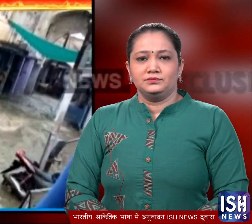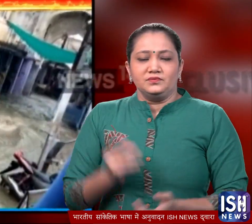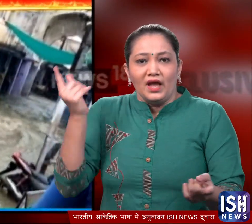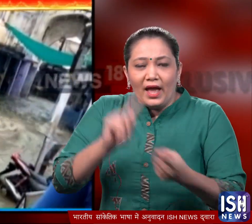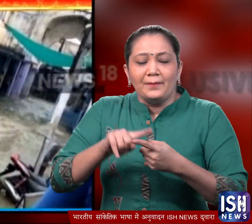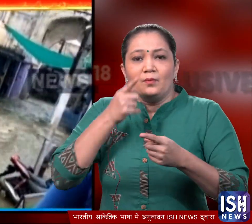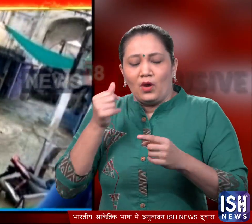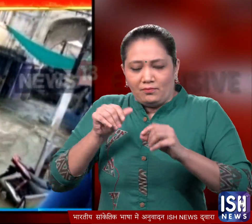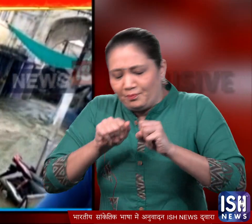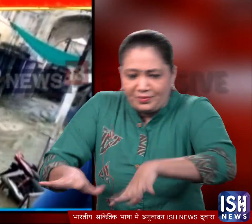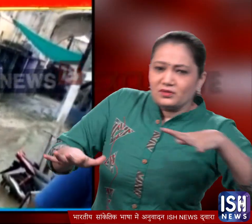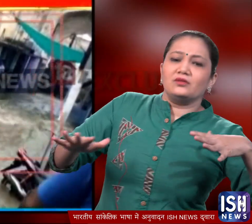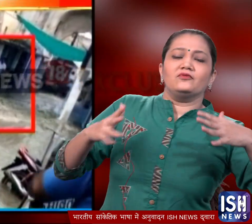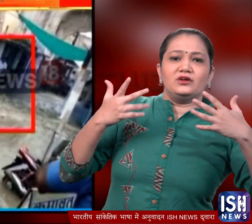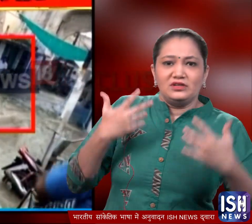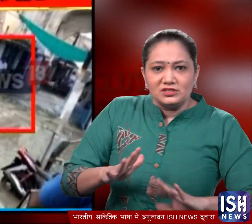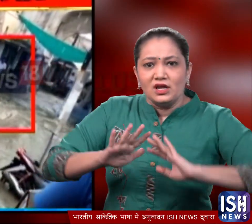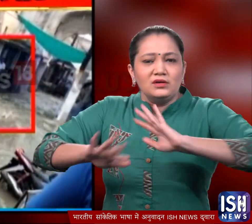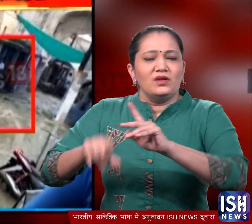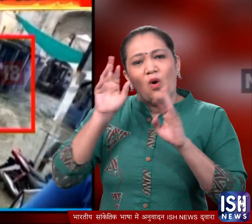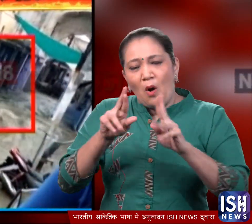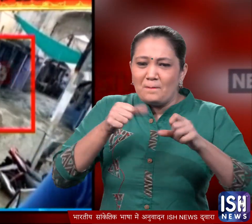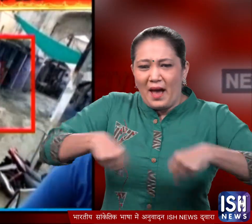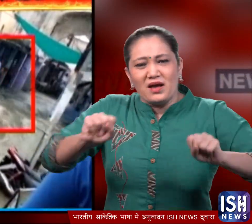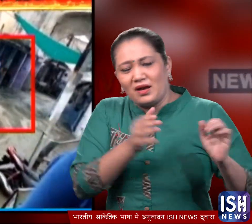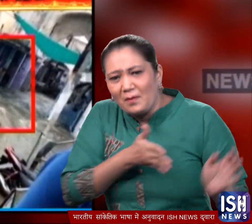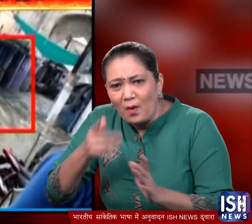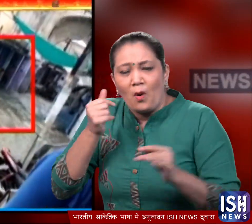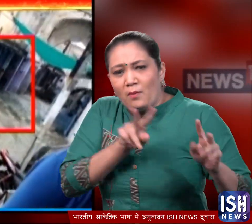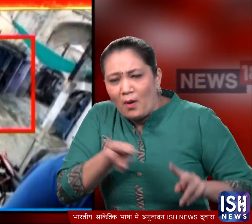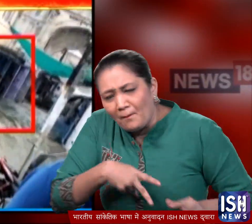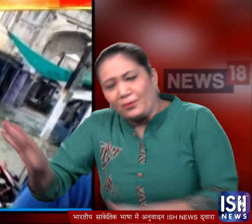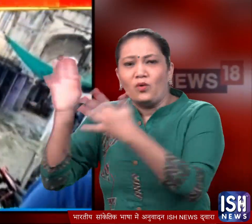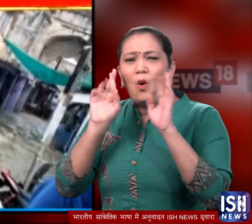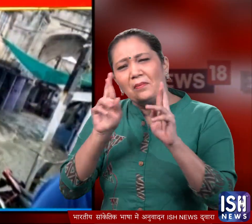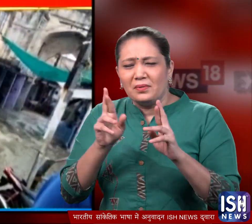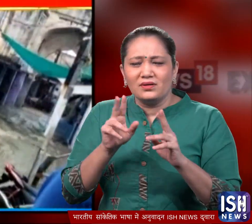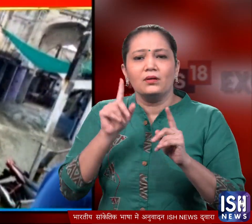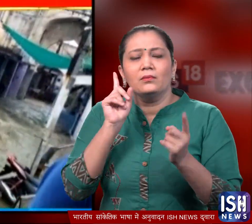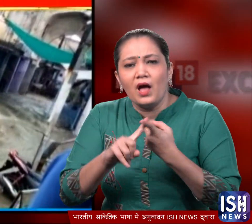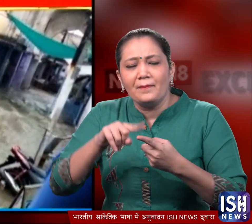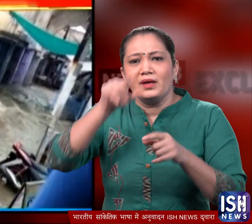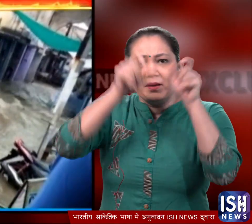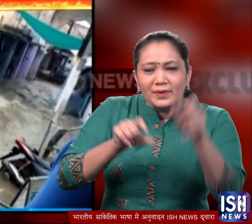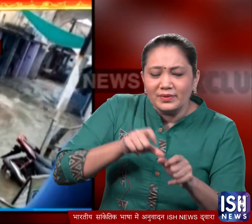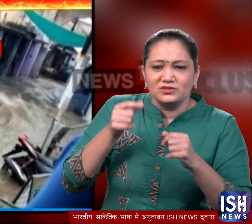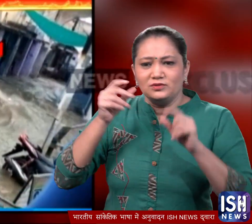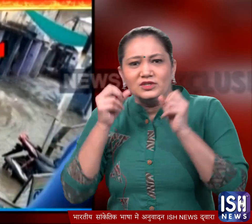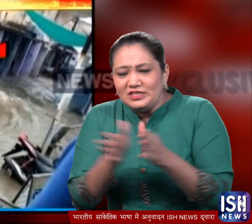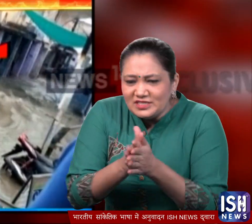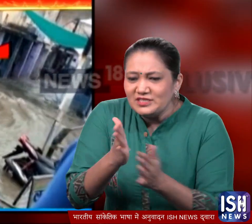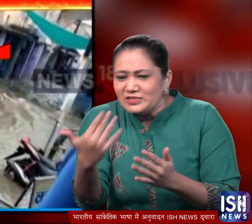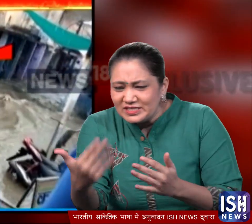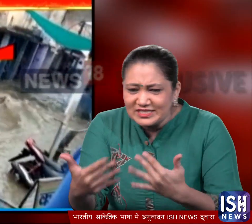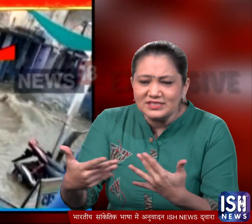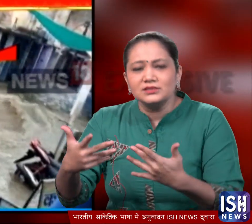एक बार तो एक लड़के का हाथ अचानक छूट गया, जिसके बाद ऐसा लगा कि मोटरसाइकिल और लड़का दोनों बह ही जाएंगे, लेकिन पास खड़े कुछ लोगों की चुस्ती